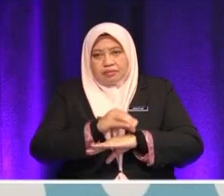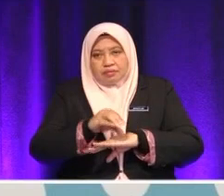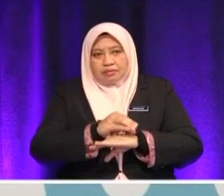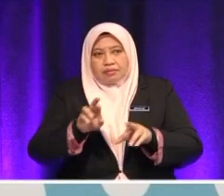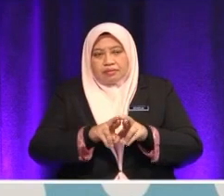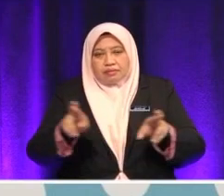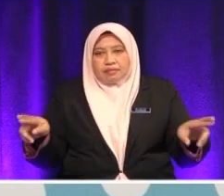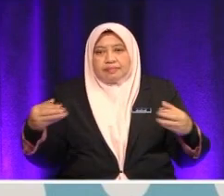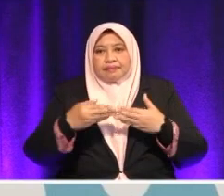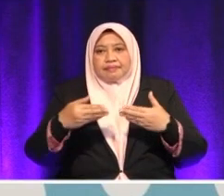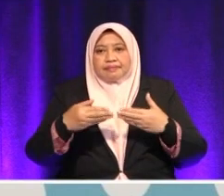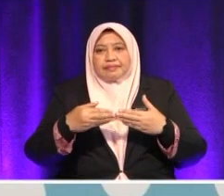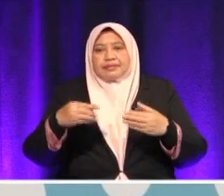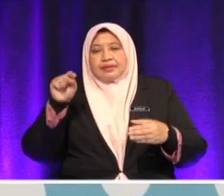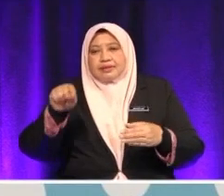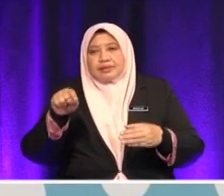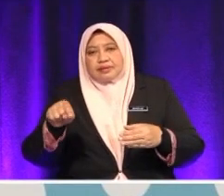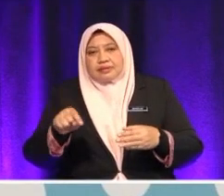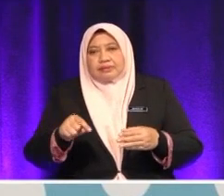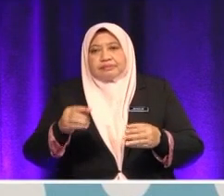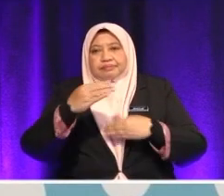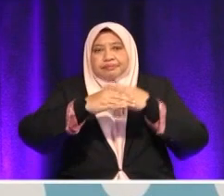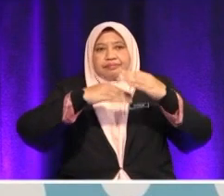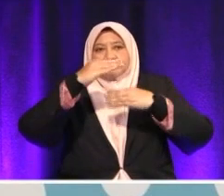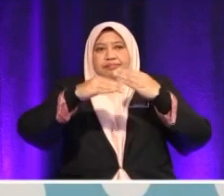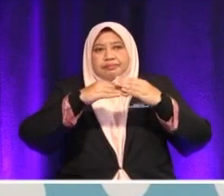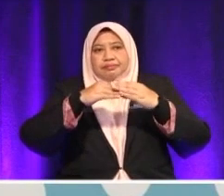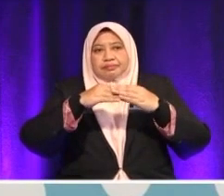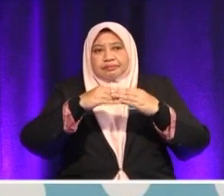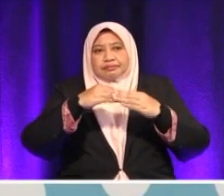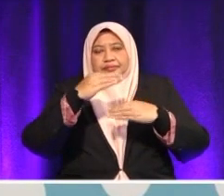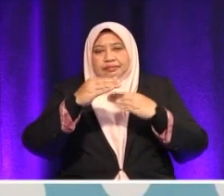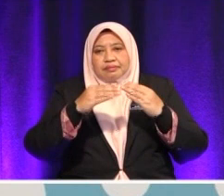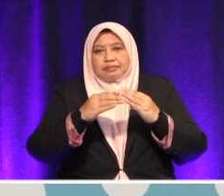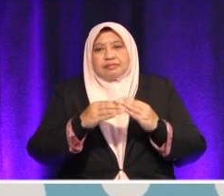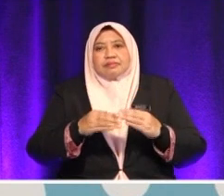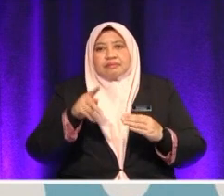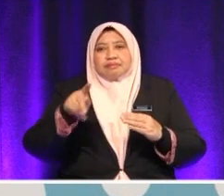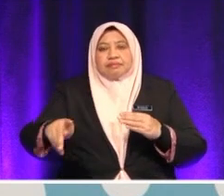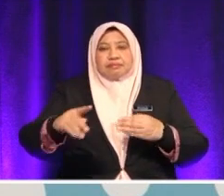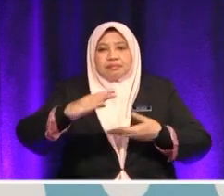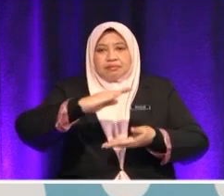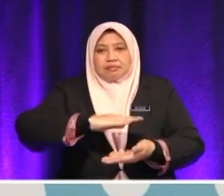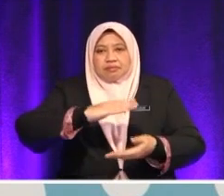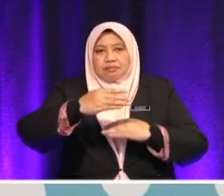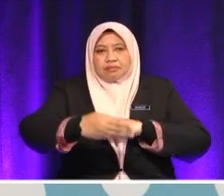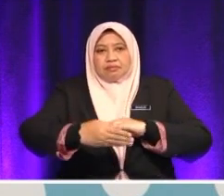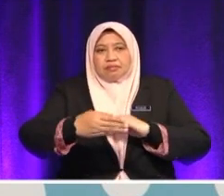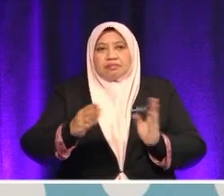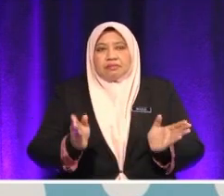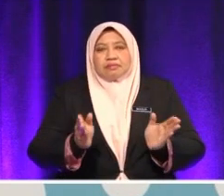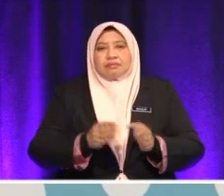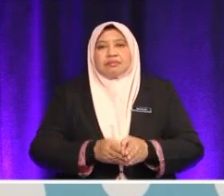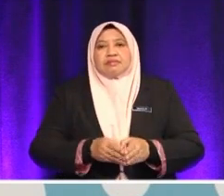sambungkan semua titik tersebut dan Bina nampak nih debina di sini dan murid akan dapat jawabannya